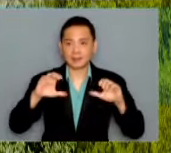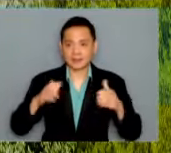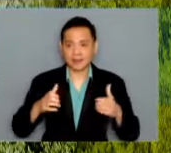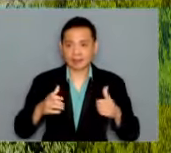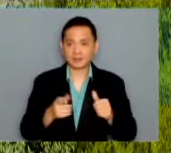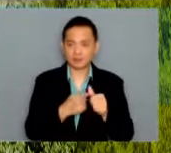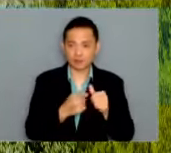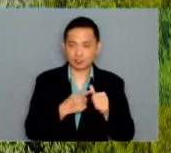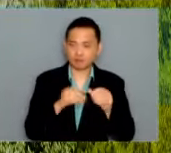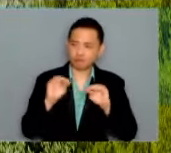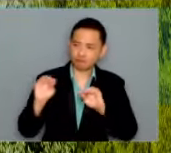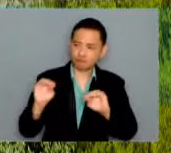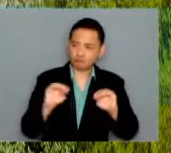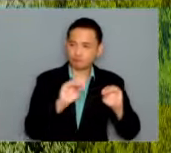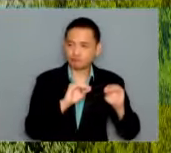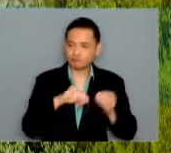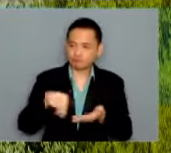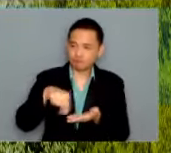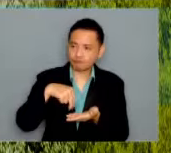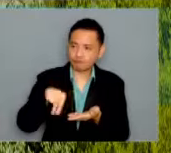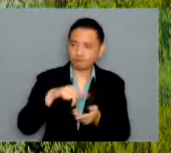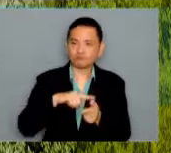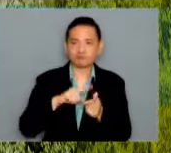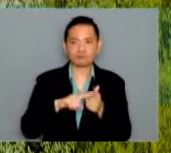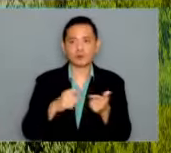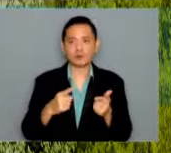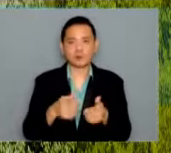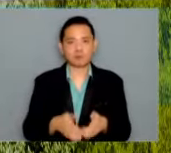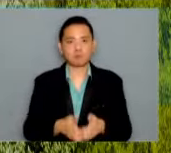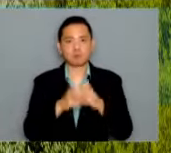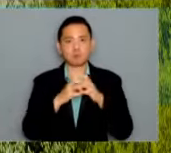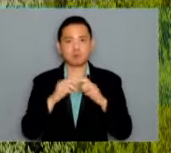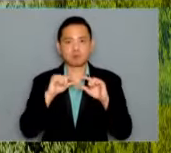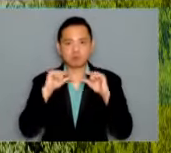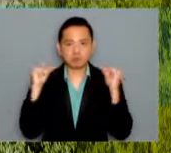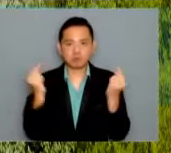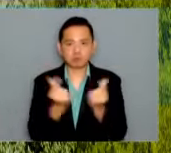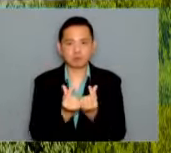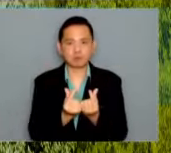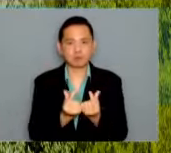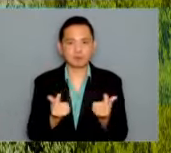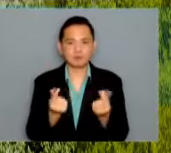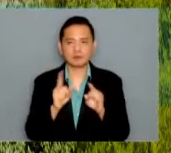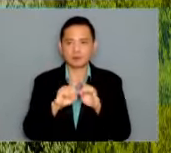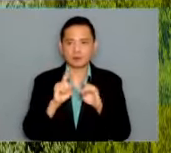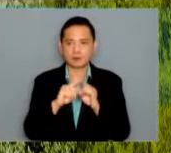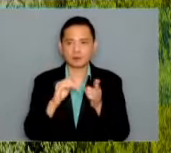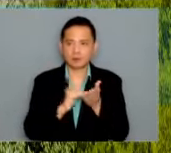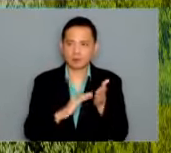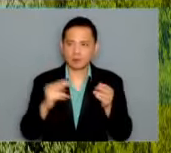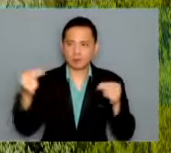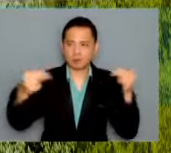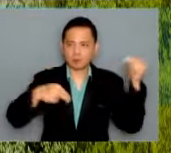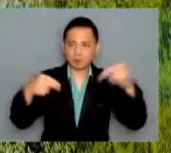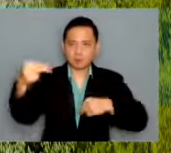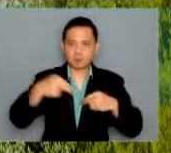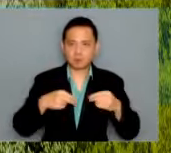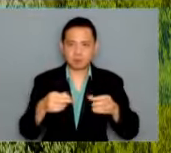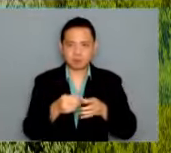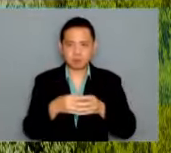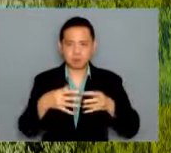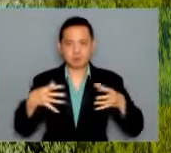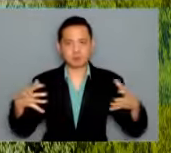Philippine Normal College. Pinuturuan ni Mommy Belle. Tapos, tinuruan niya na ng mga sayaw. Tapos, doon nagsimula na yung